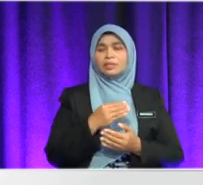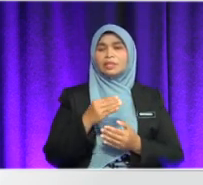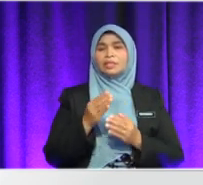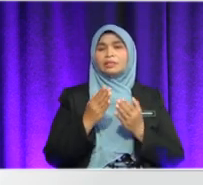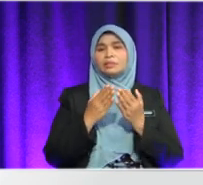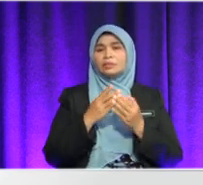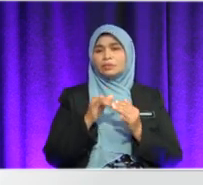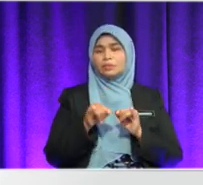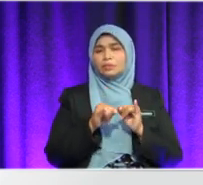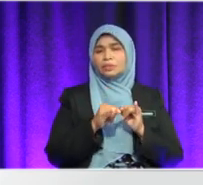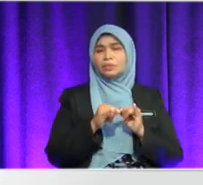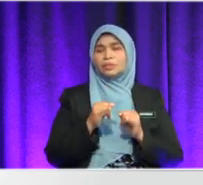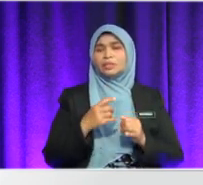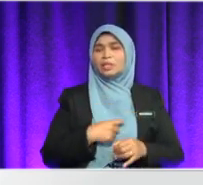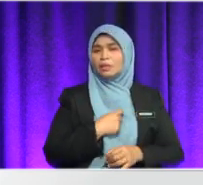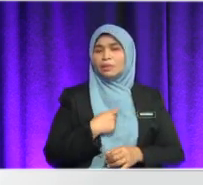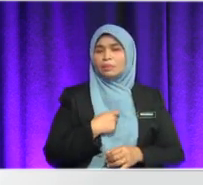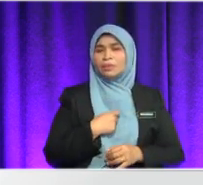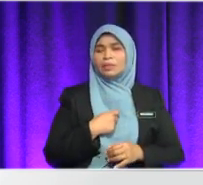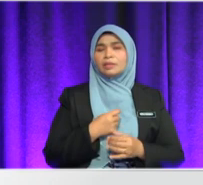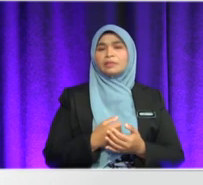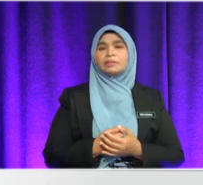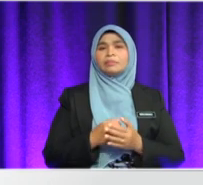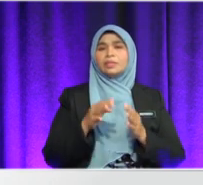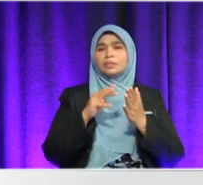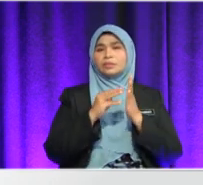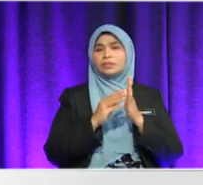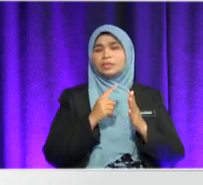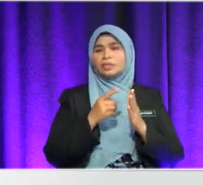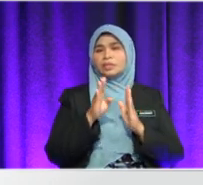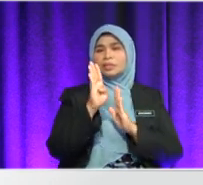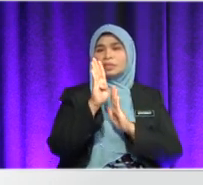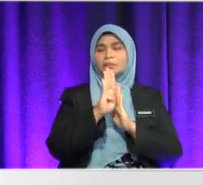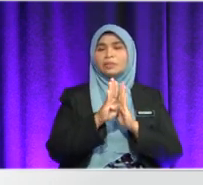daripada Allah Subhanahu Wa Ta'ala atas dosa yang dilakukan